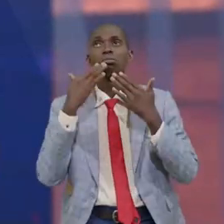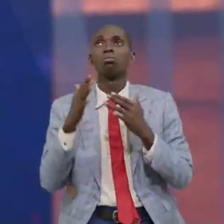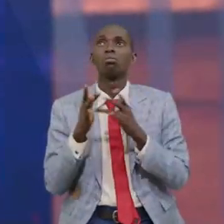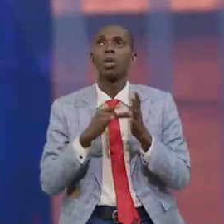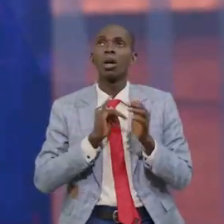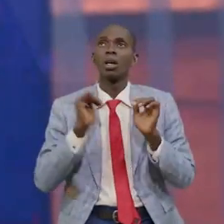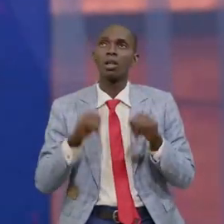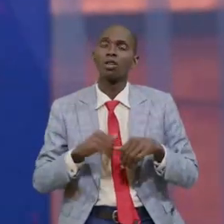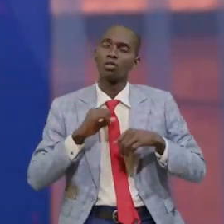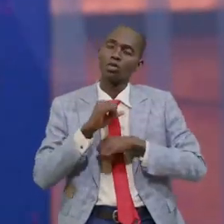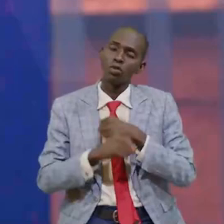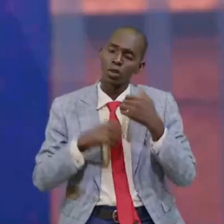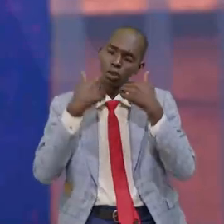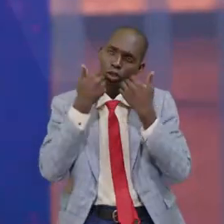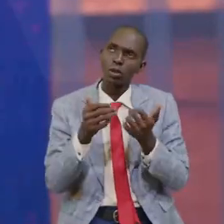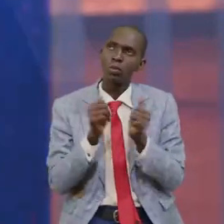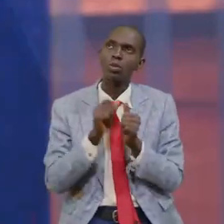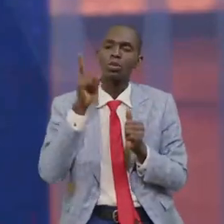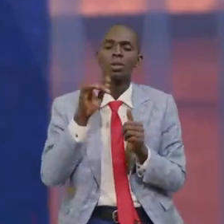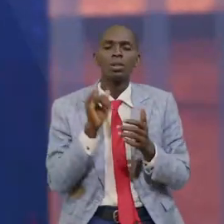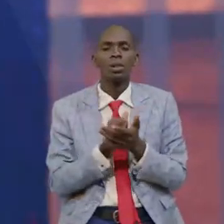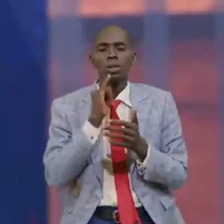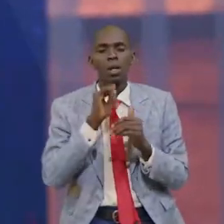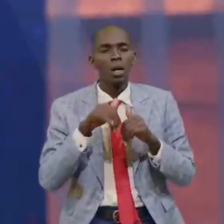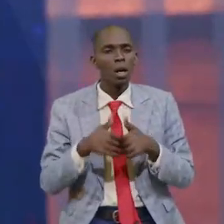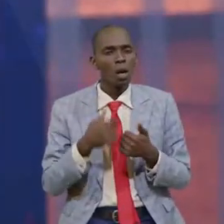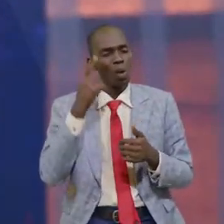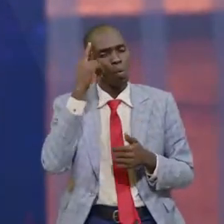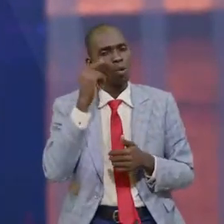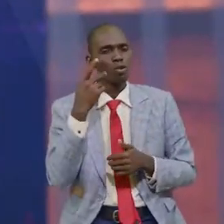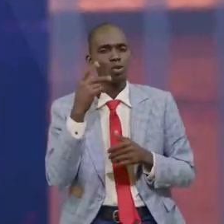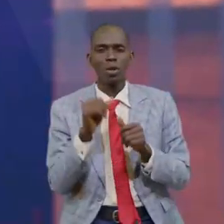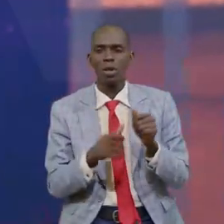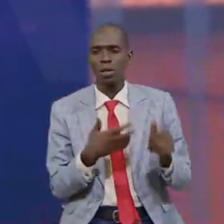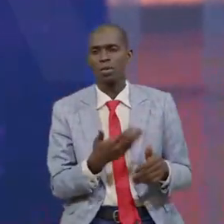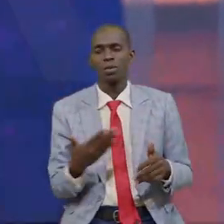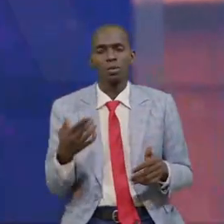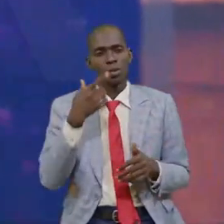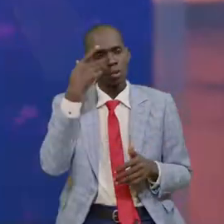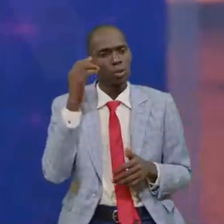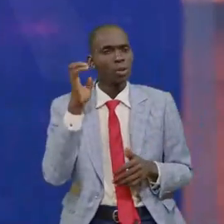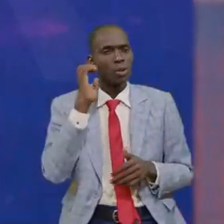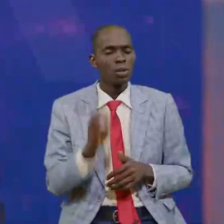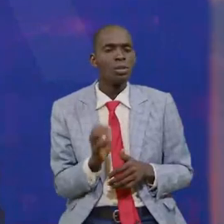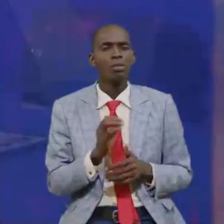avec toi. Ça, c'est comme ça. Moïse a perçu tout ce qui lui arrivait. Parce qu'il